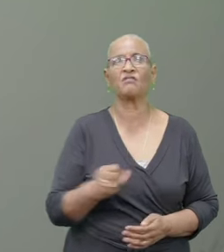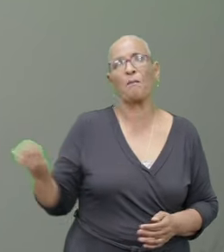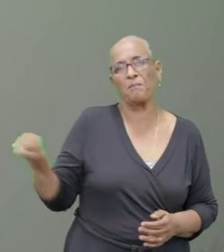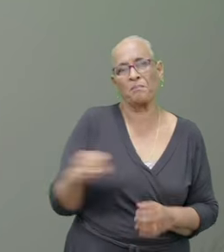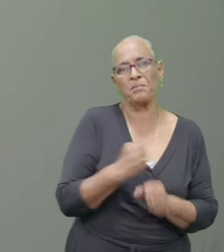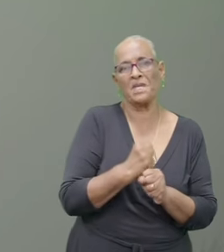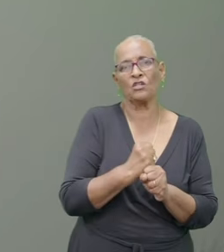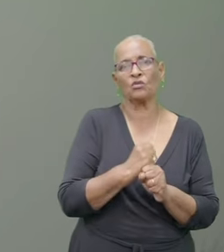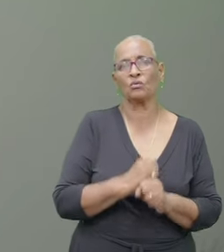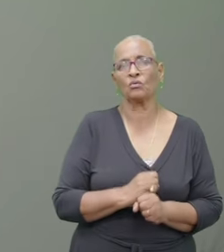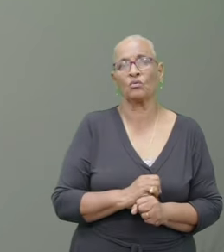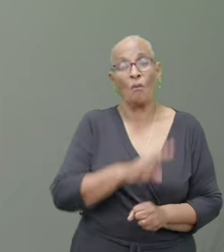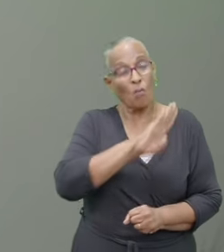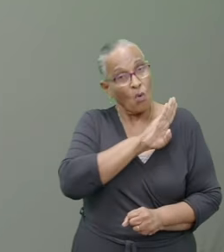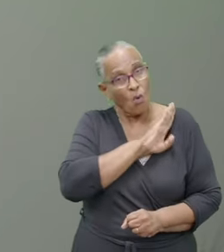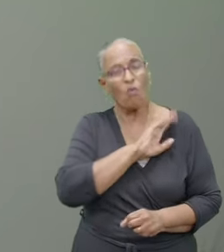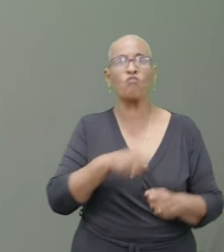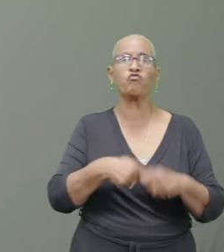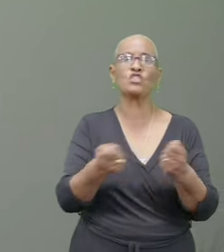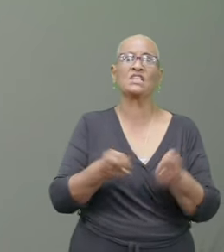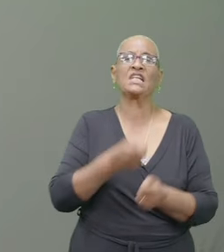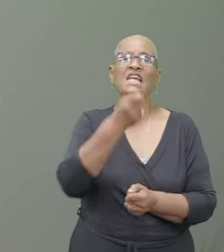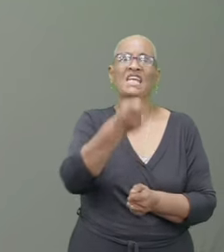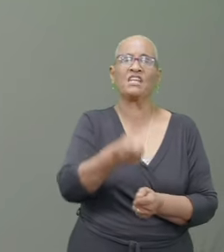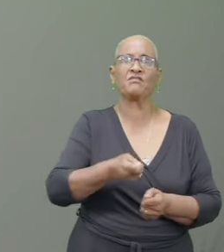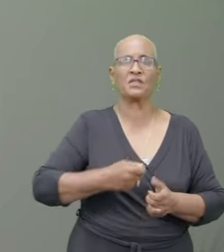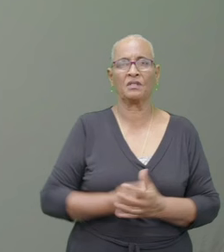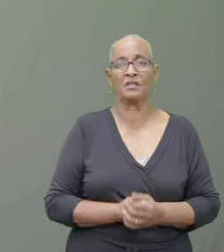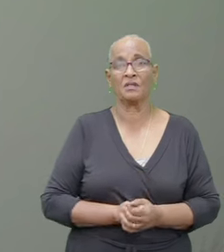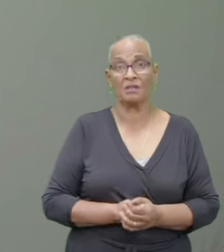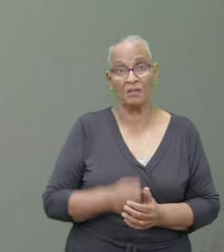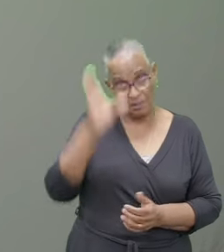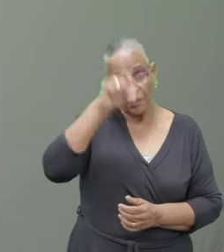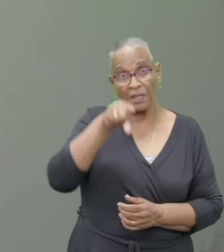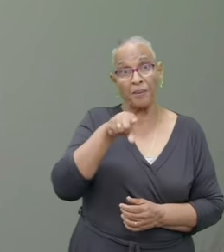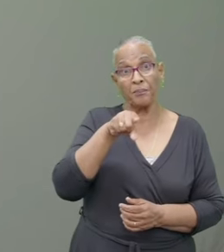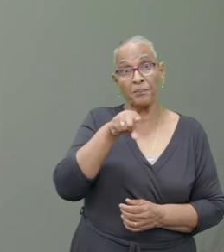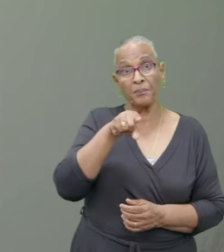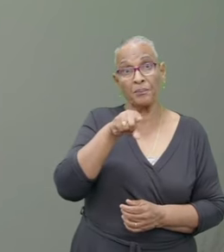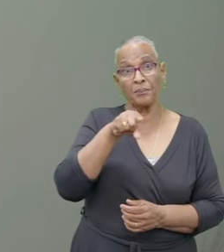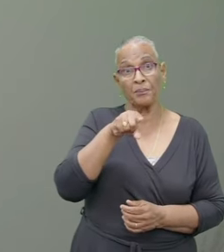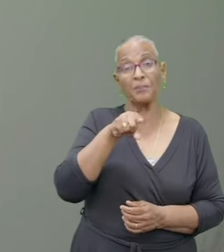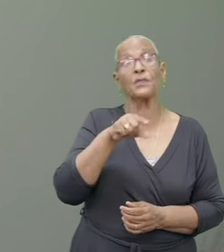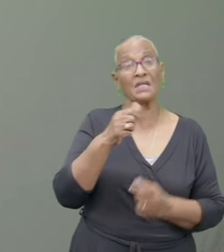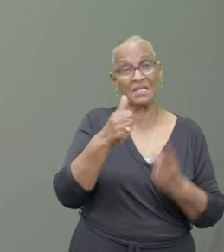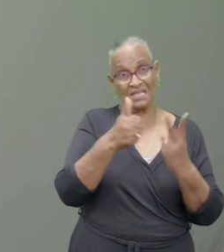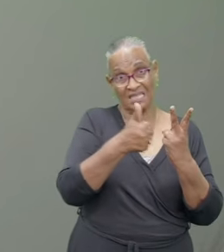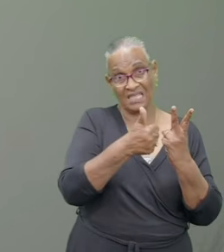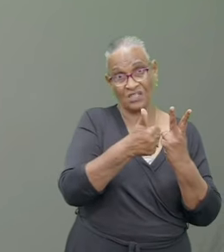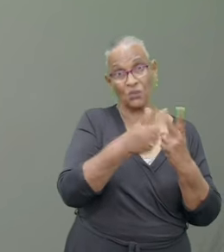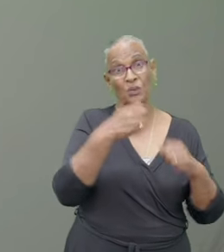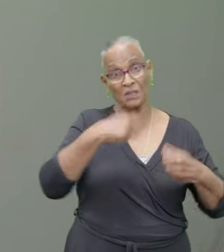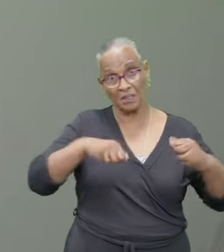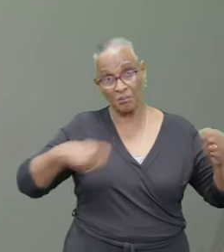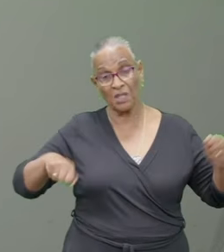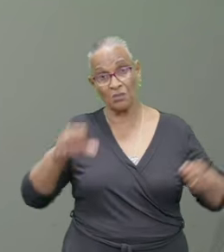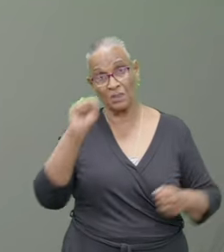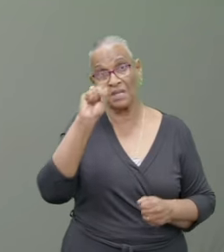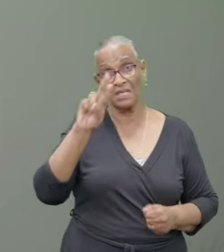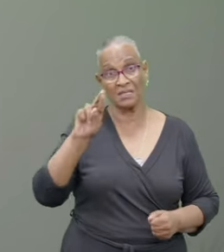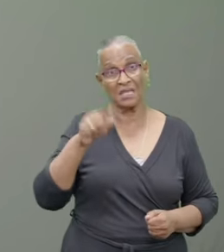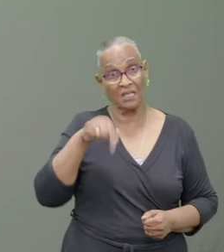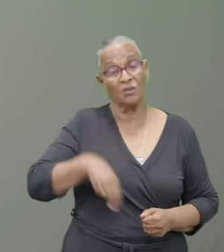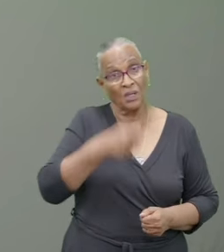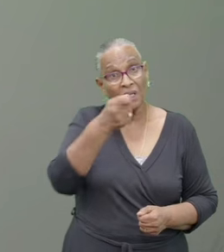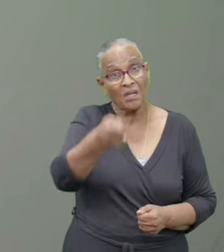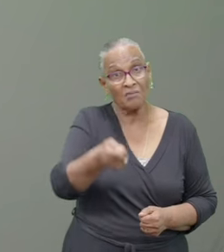heeft om ook die voorziening te krijgen. En u snapt dat we 26 miljoen SRD nu uitgeven, maar vandaag